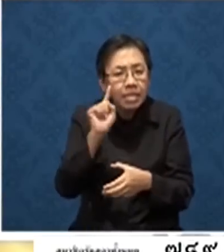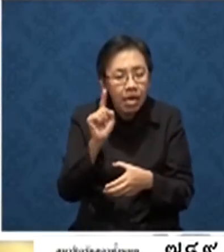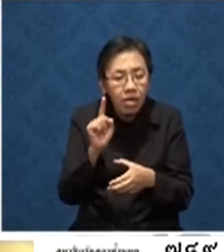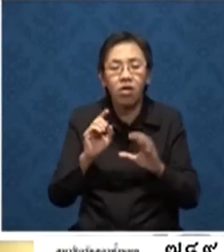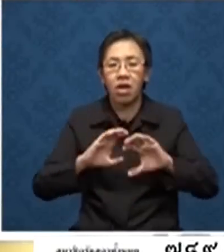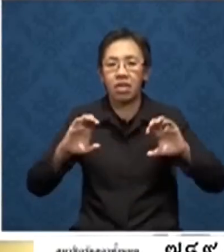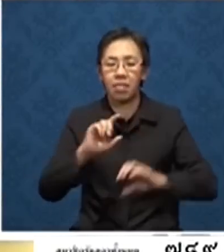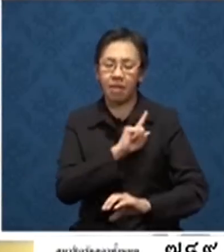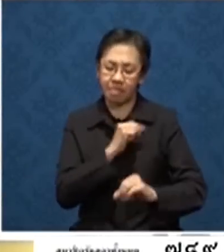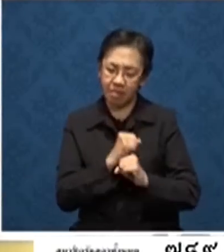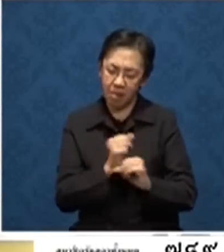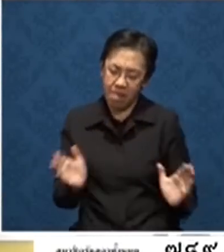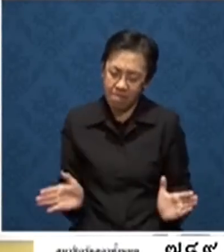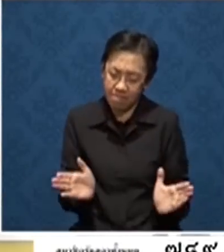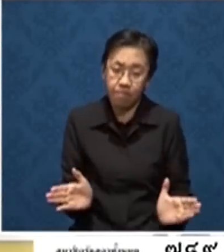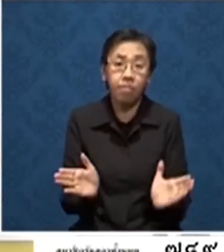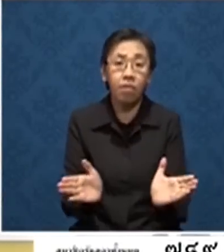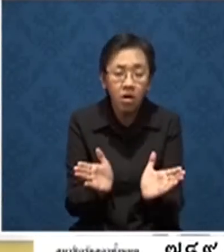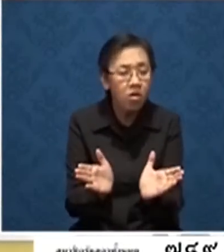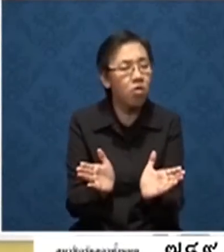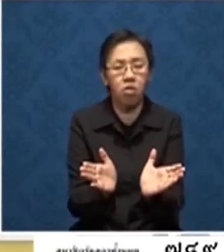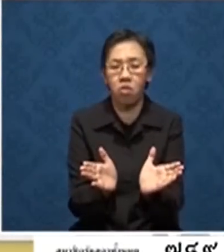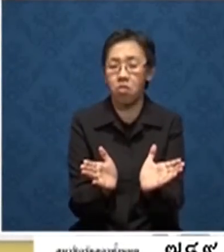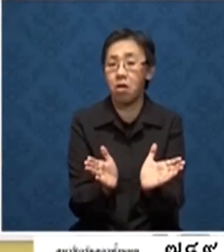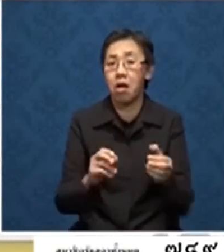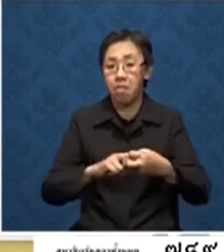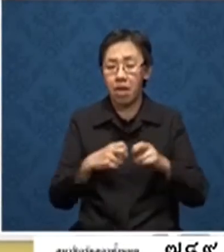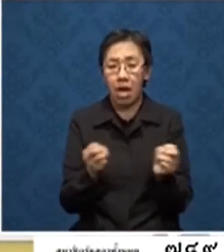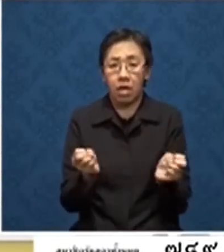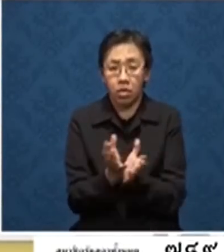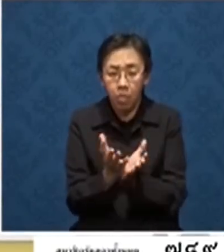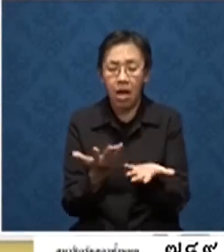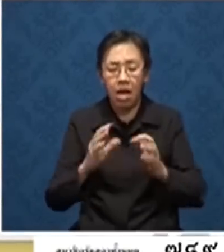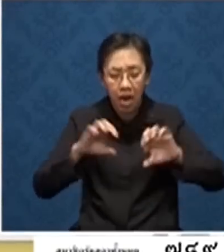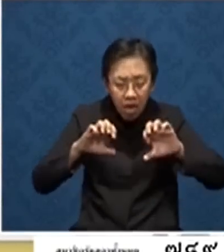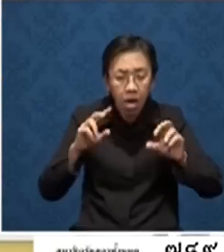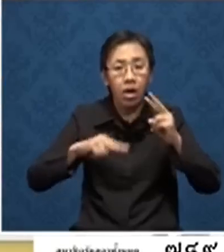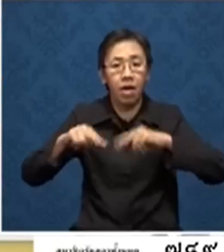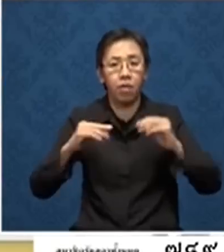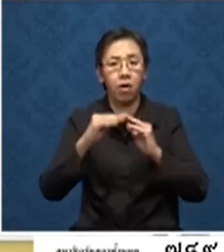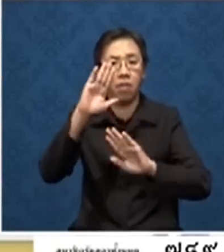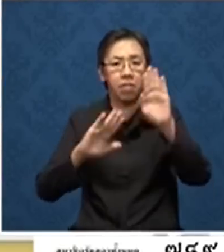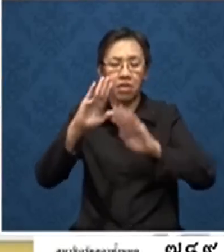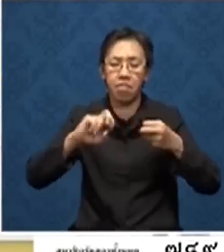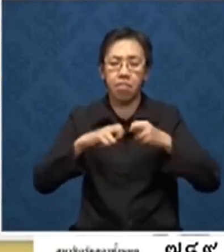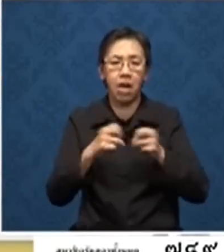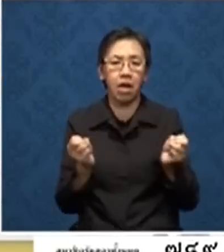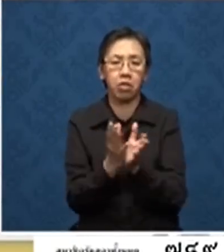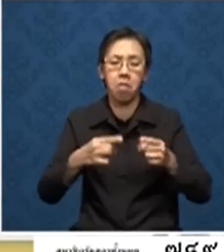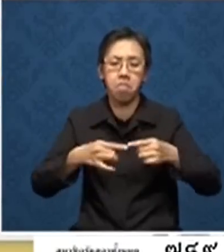ที่ทุกพรรคจะผลักดันนั้นต้องไม่กระทบต่อรูปแบบของรัฐการปกครองระบอบประชาธิปไตย